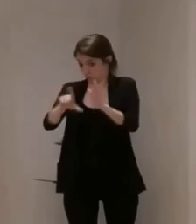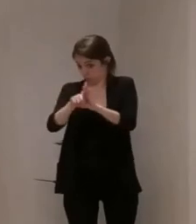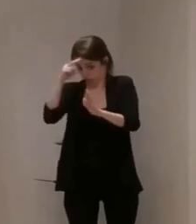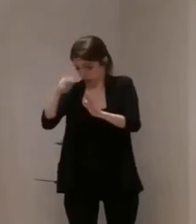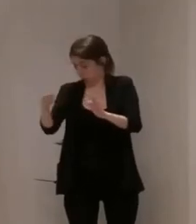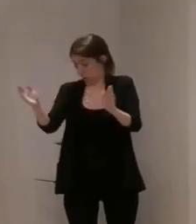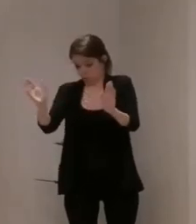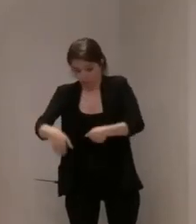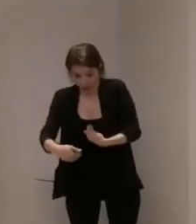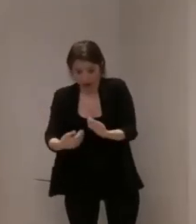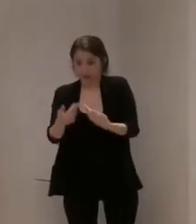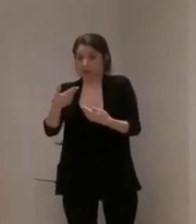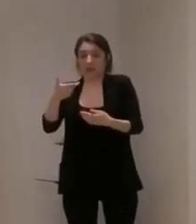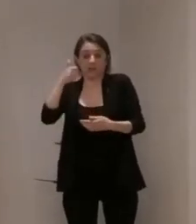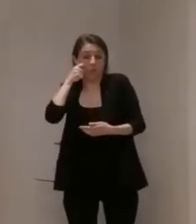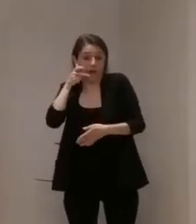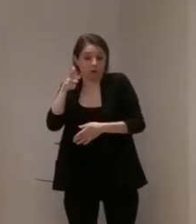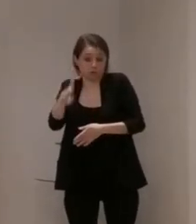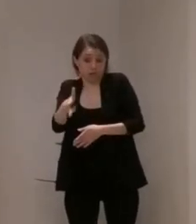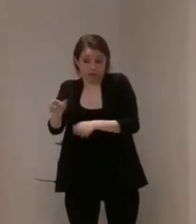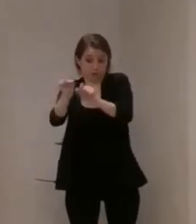lleis, no respecten els drets humans i avui